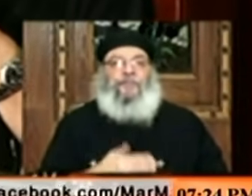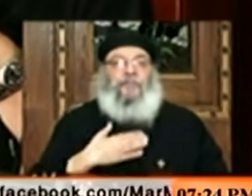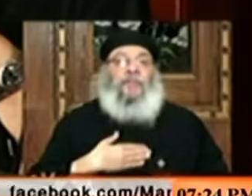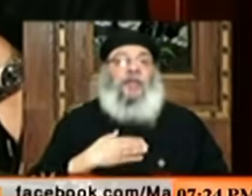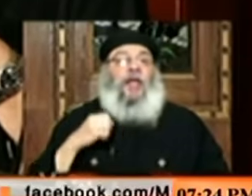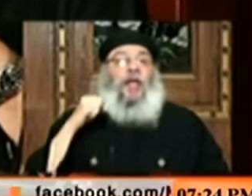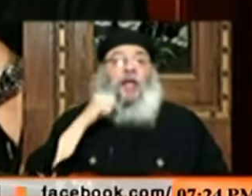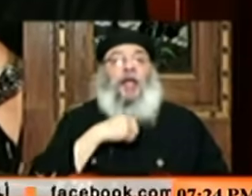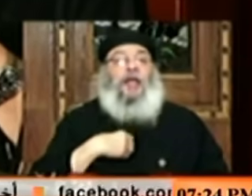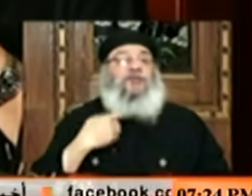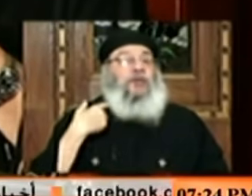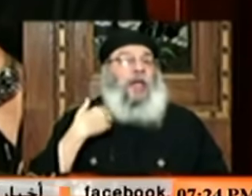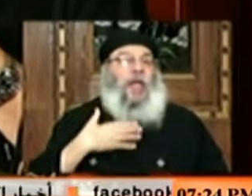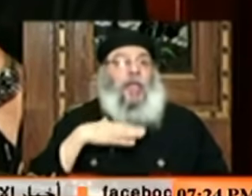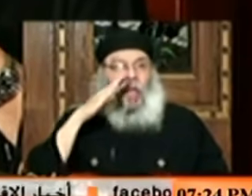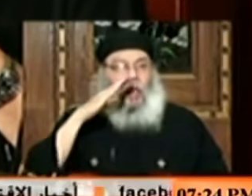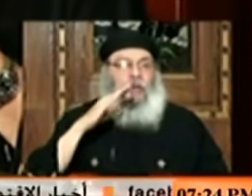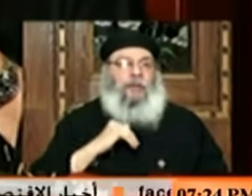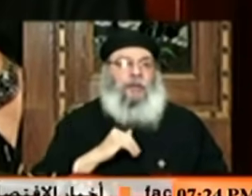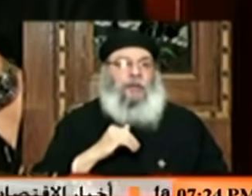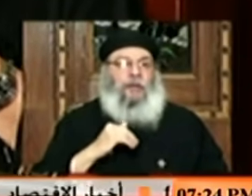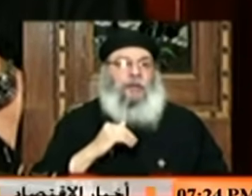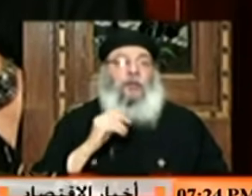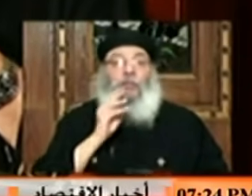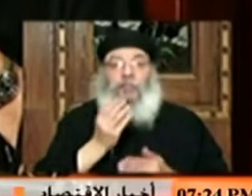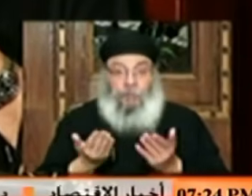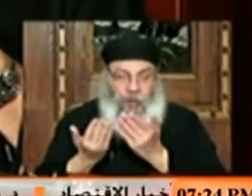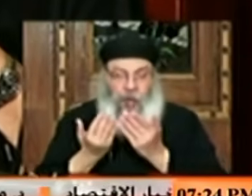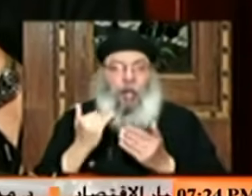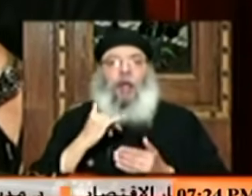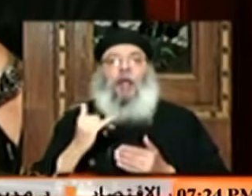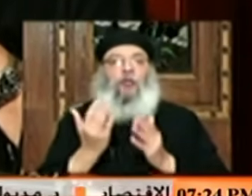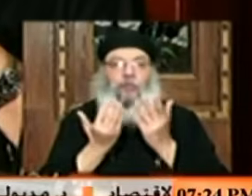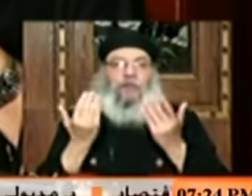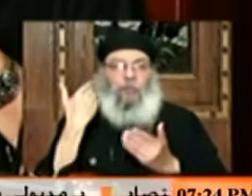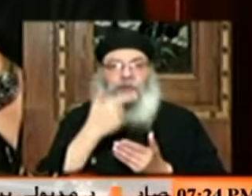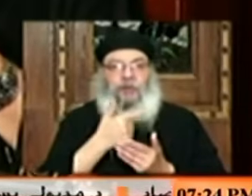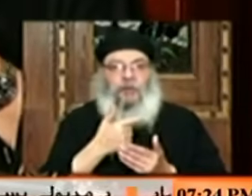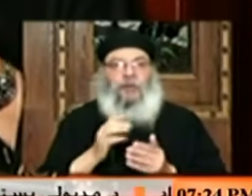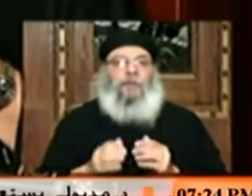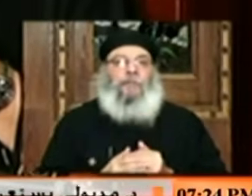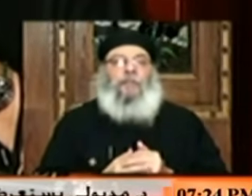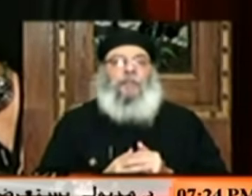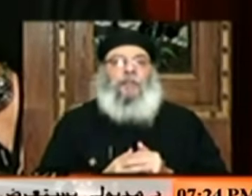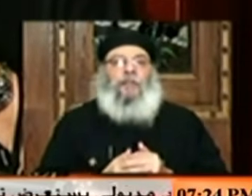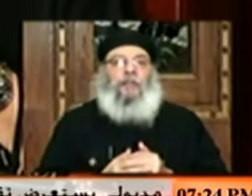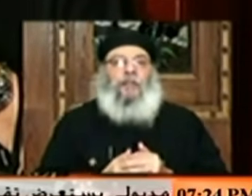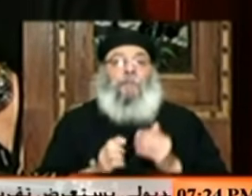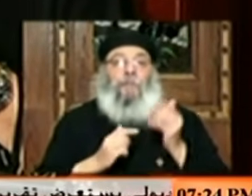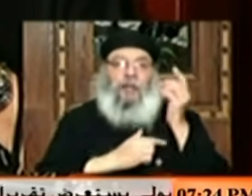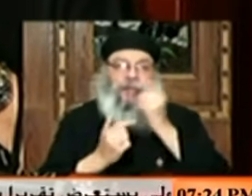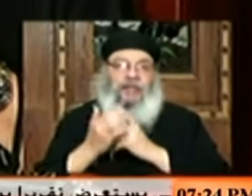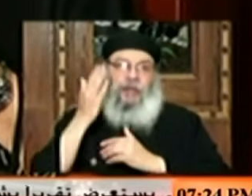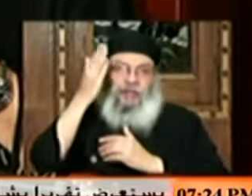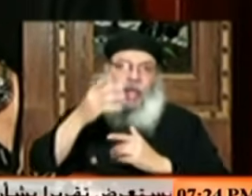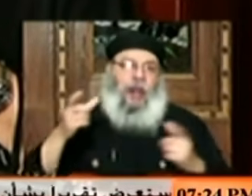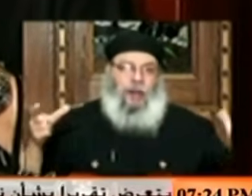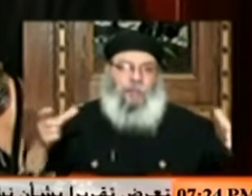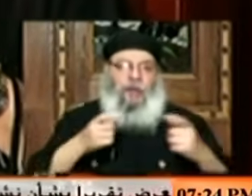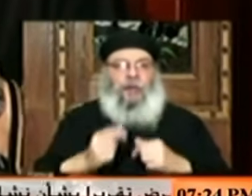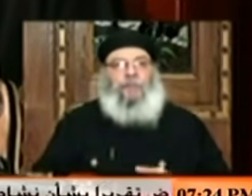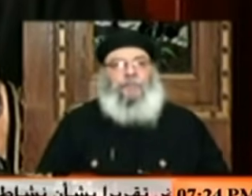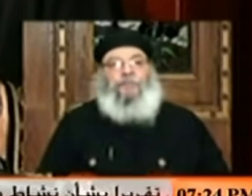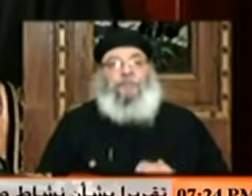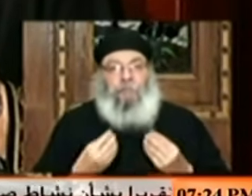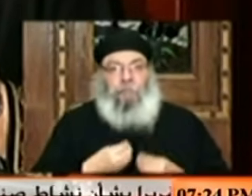وبنق لما المسيح دخل المجمع ودايما نقرا النص ده في بدايه السنه القبطيه